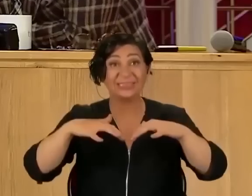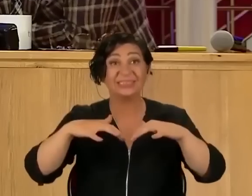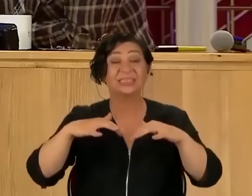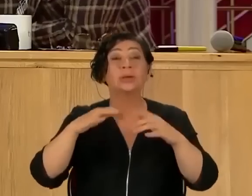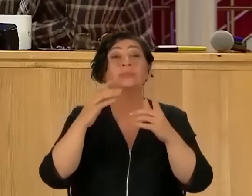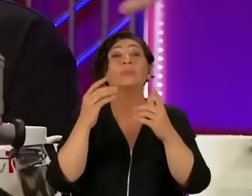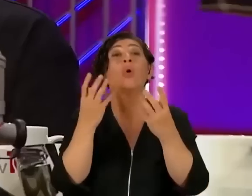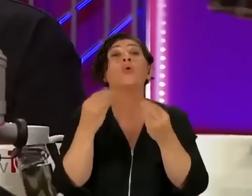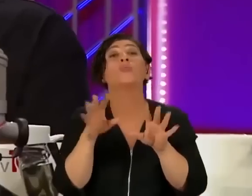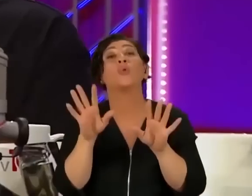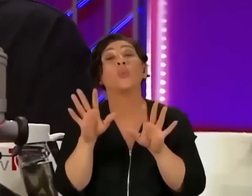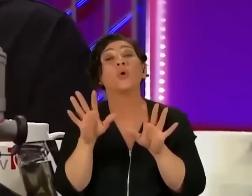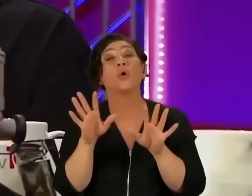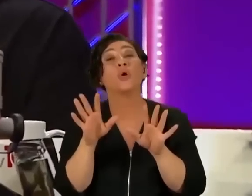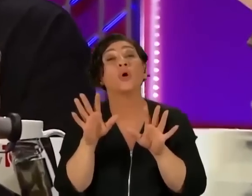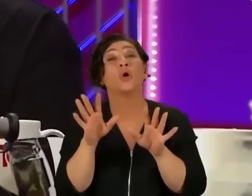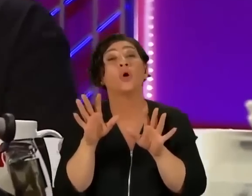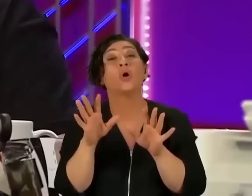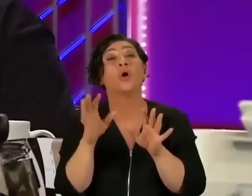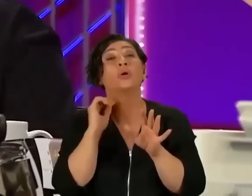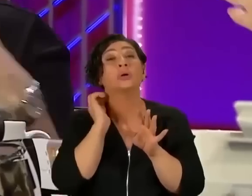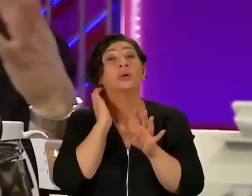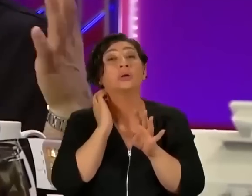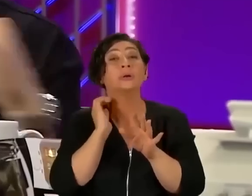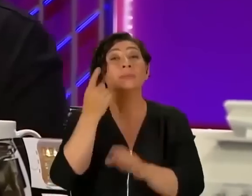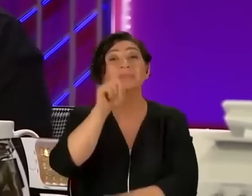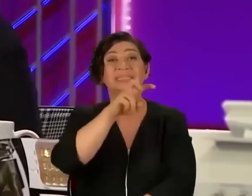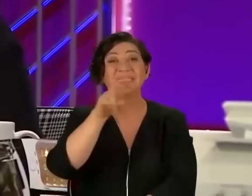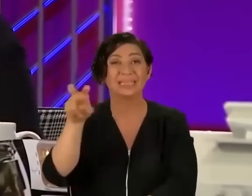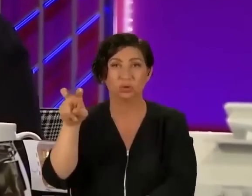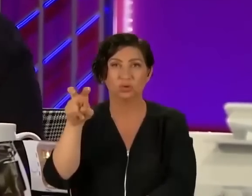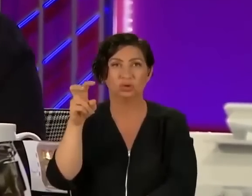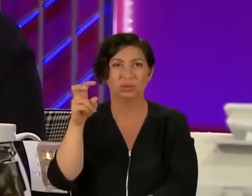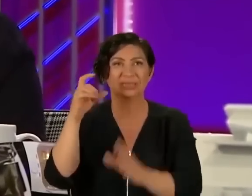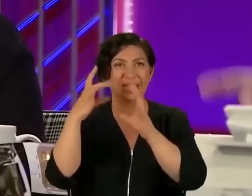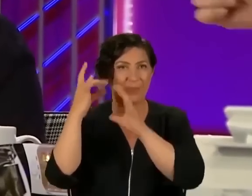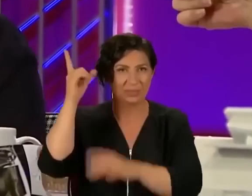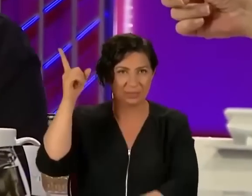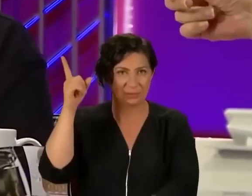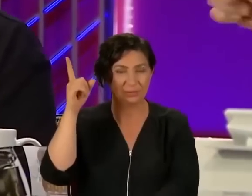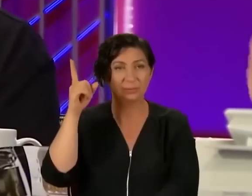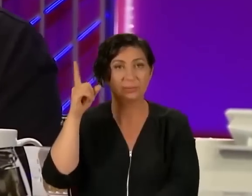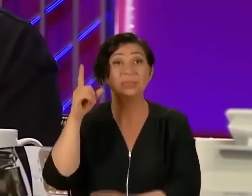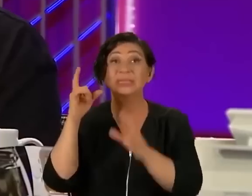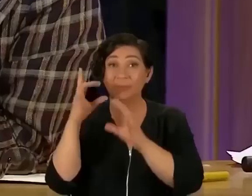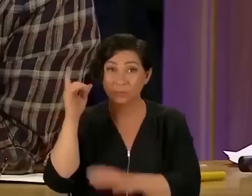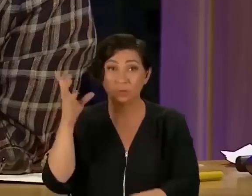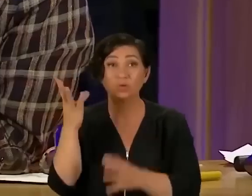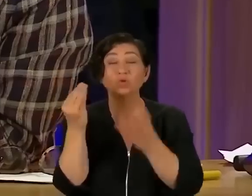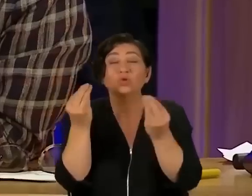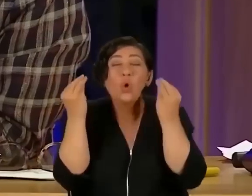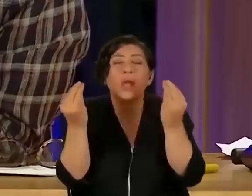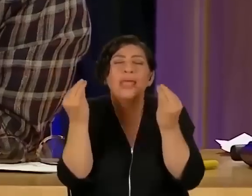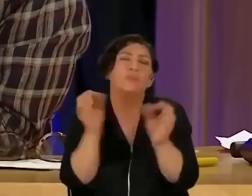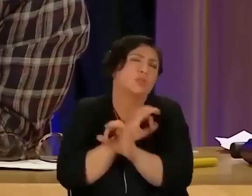yığınlar olduğu zaman bir şey da oluyor. Yani o yani en biliyorsun. Çok mesela 1800 kişi vardı işte, Diyarbakır'da. Bir de Diyarbakır'da. Ve çok